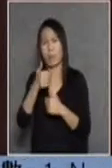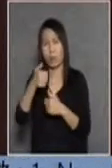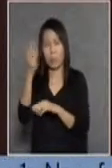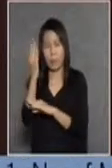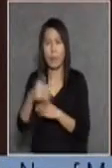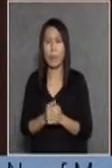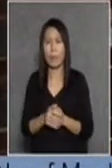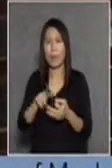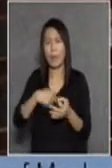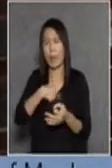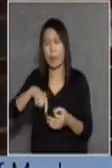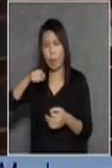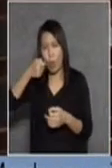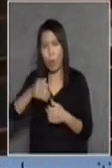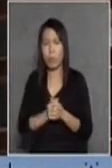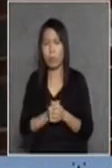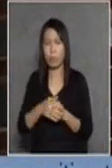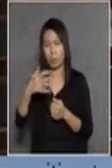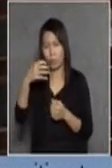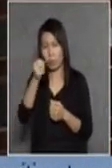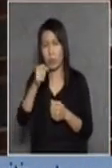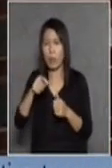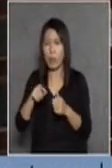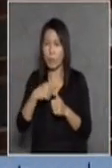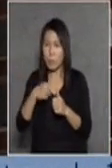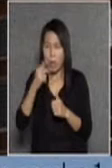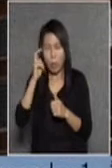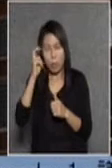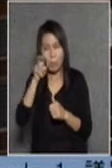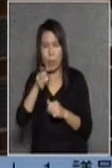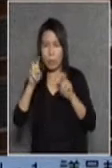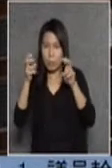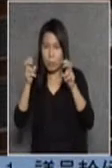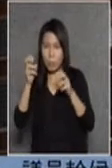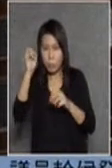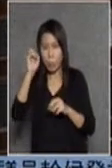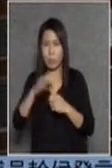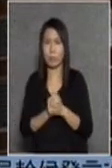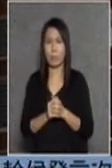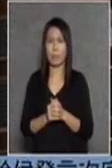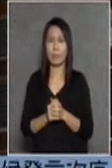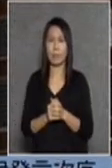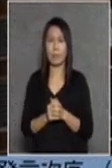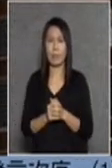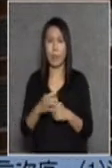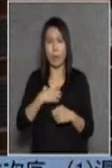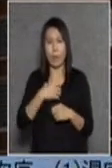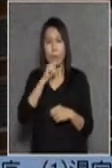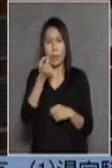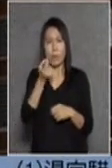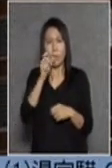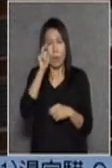方家驊議員。 主席，我最初睇到呢個動議嘅措辭嘅時候，其實我感到有少少奇怪，主席，因